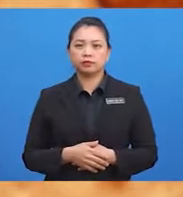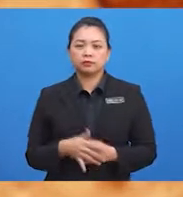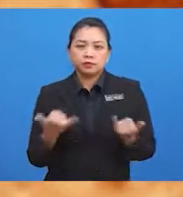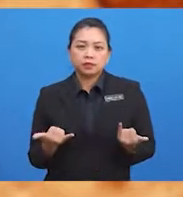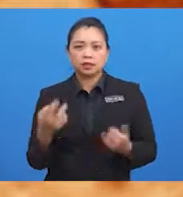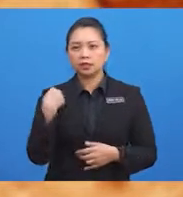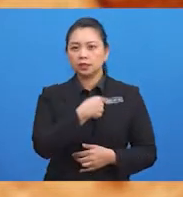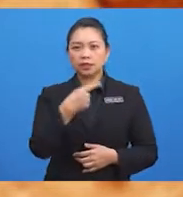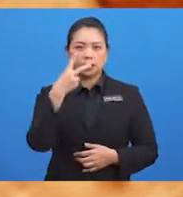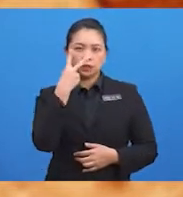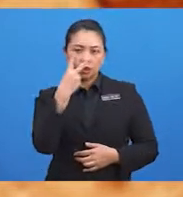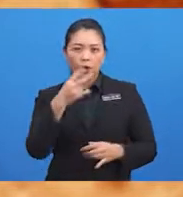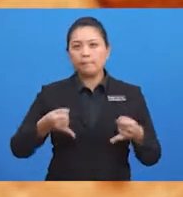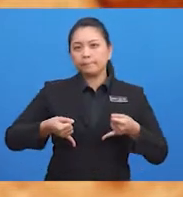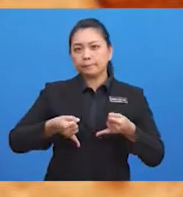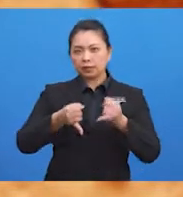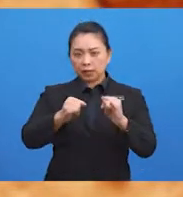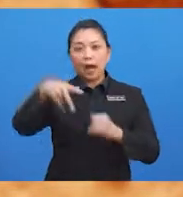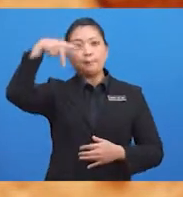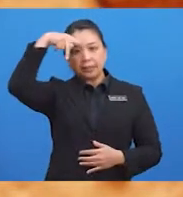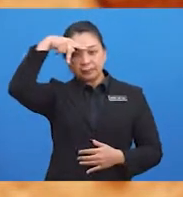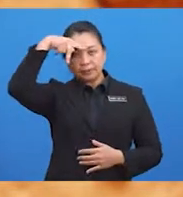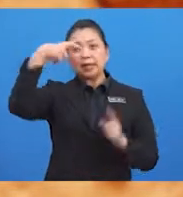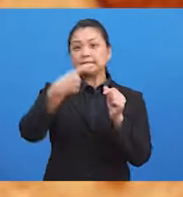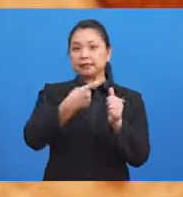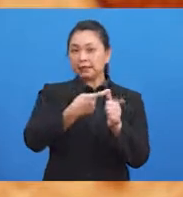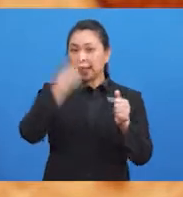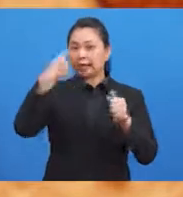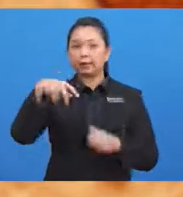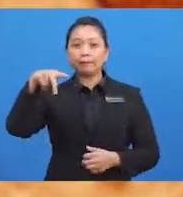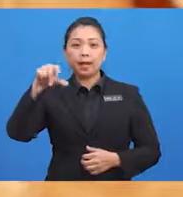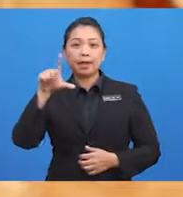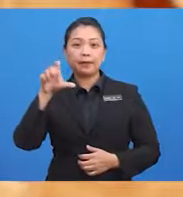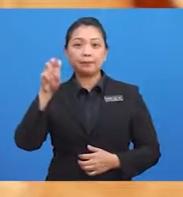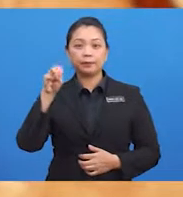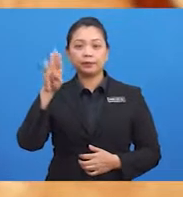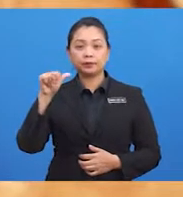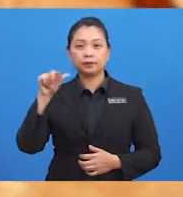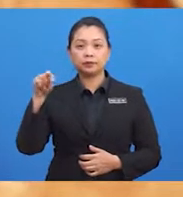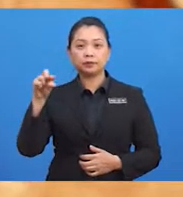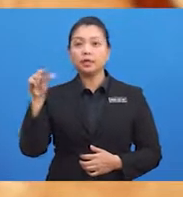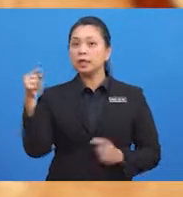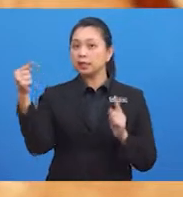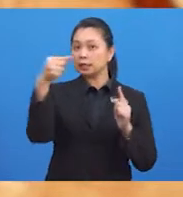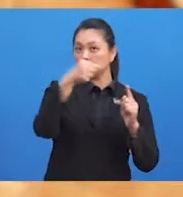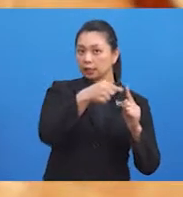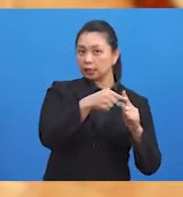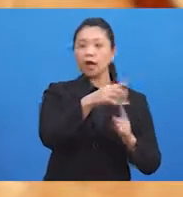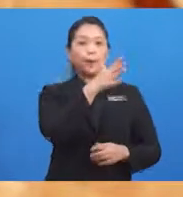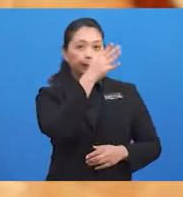Bagaimanakah perjalanan Parameswara dari Palembang ke Melaka Adakah ia berliku